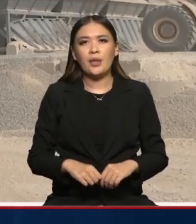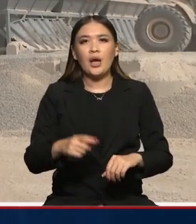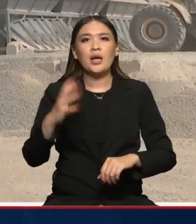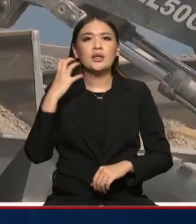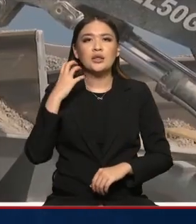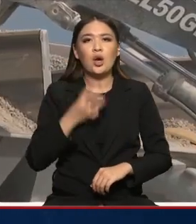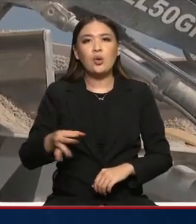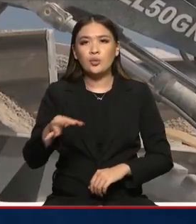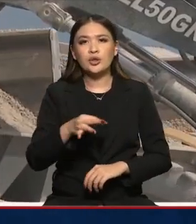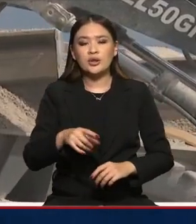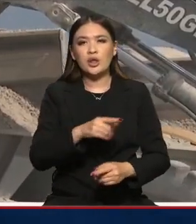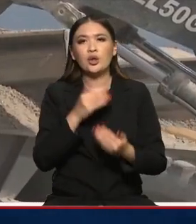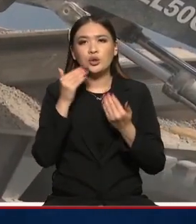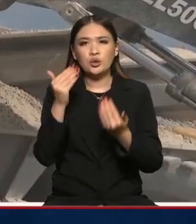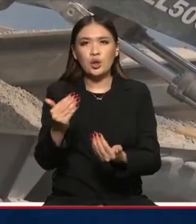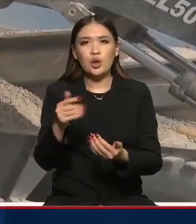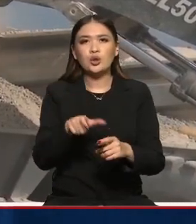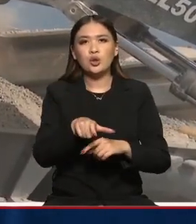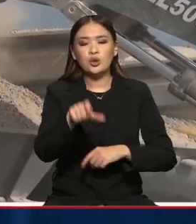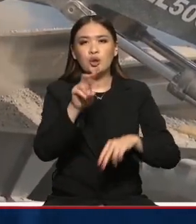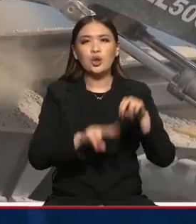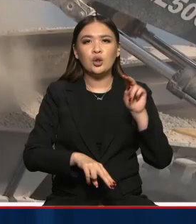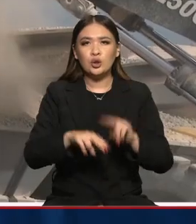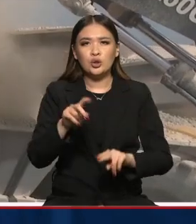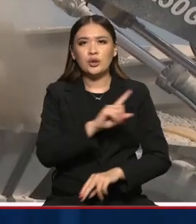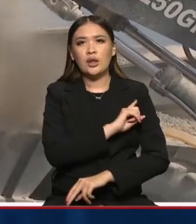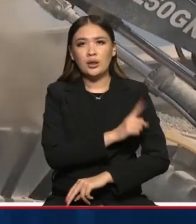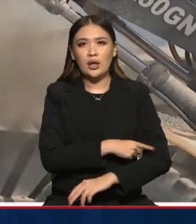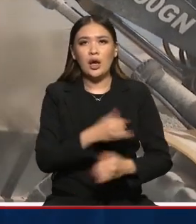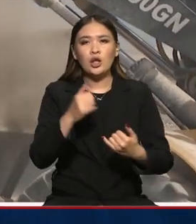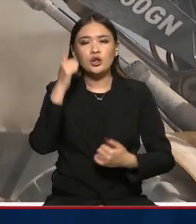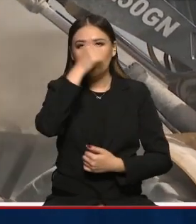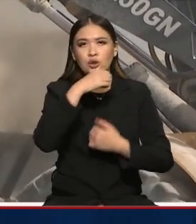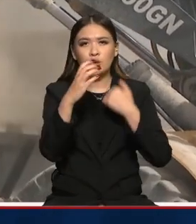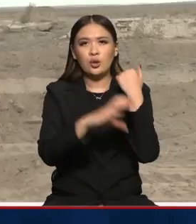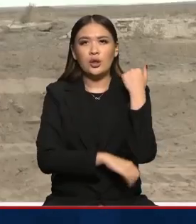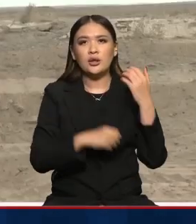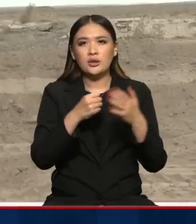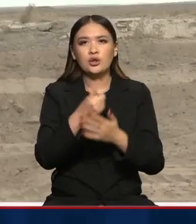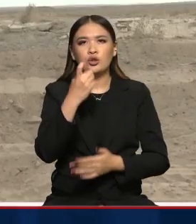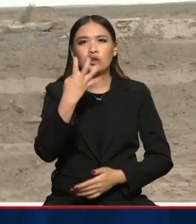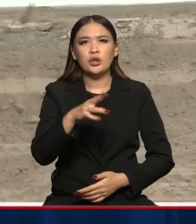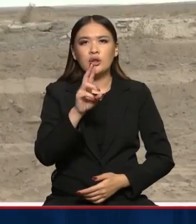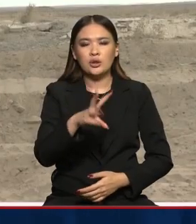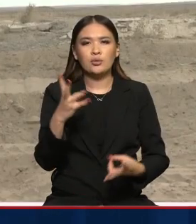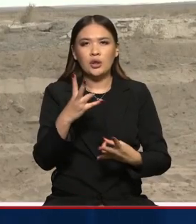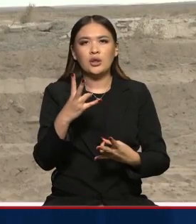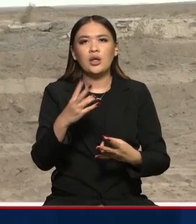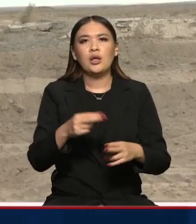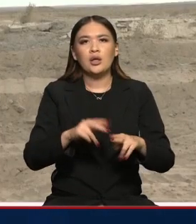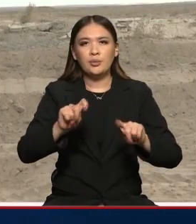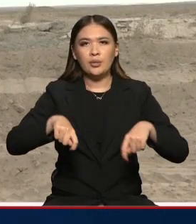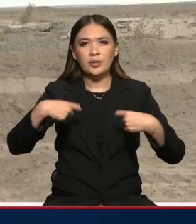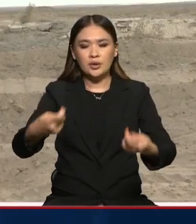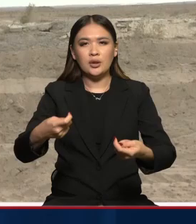Қызылорда облысына тиесілі аумақтағы жолдың құрылысы қарқынды, жыл аяғына дейін 140 шақырымы тапсырылады. Мамандар бұл күре